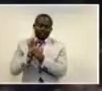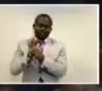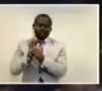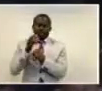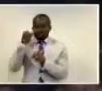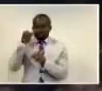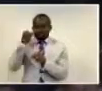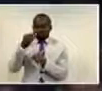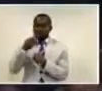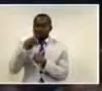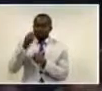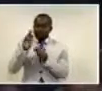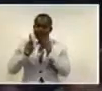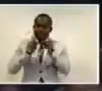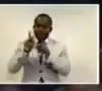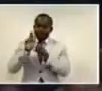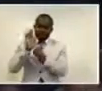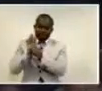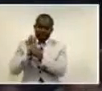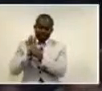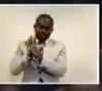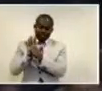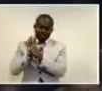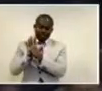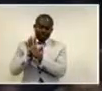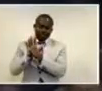Iyo hari abantu benshi